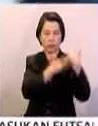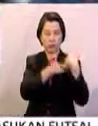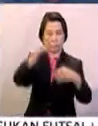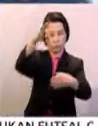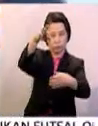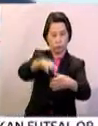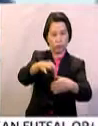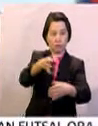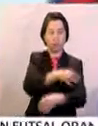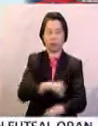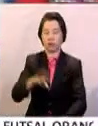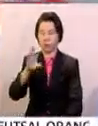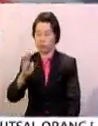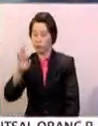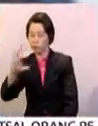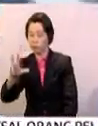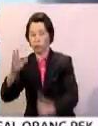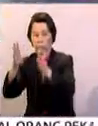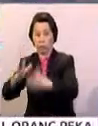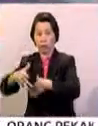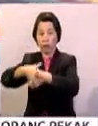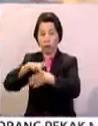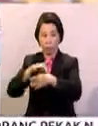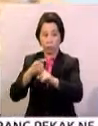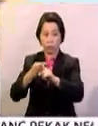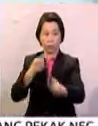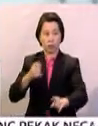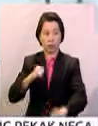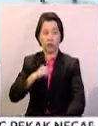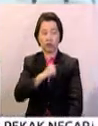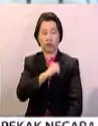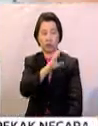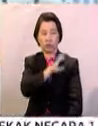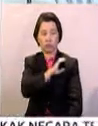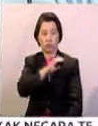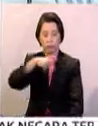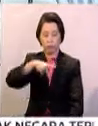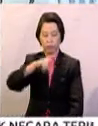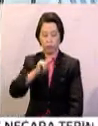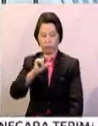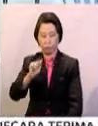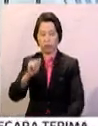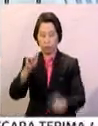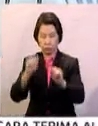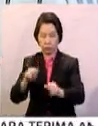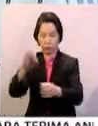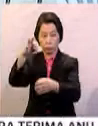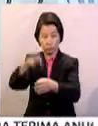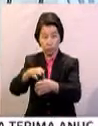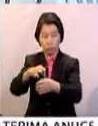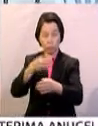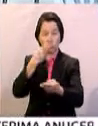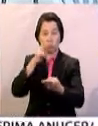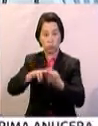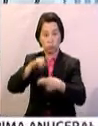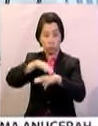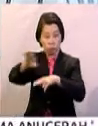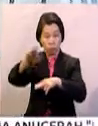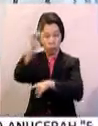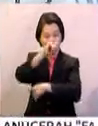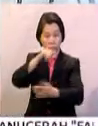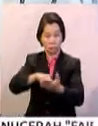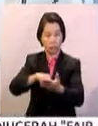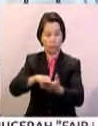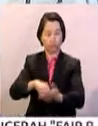mereka. Manakala 93 pengundi awal yang terdiri daripada anggota polis PGA yang layak mengundi secara pos pada hari ini.